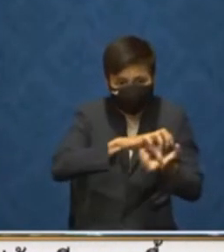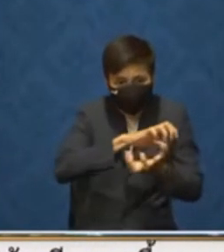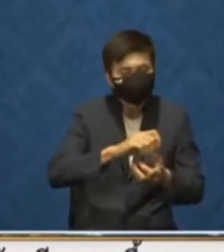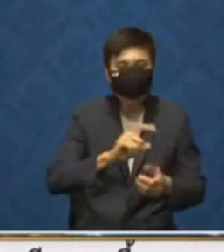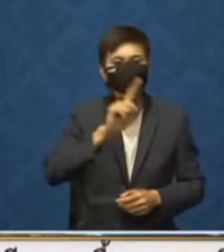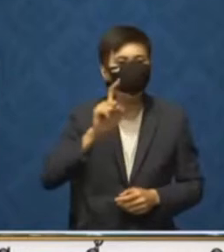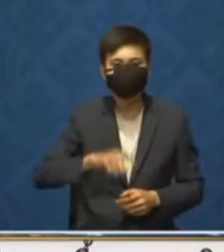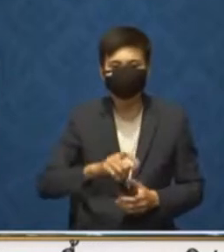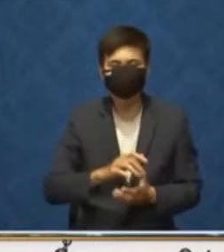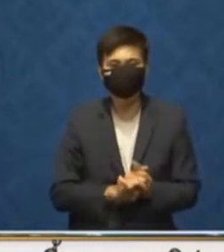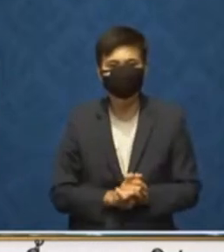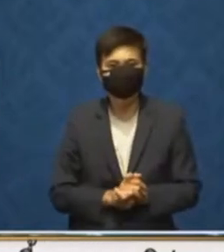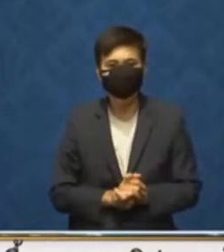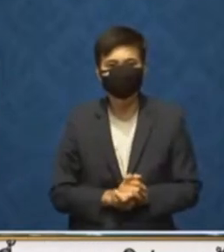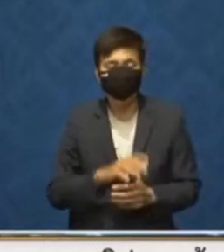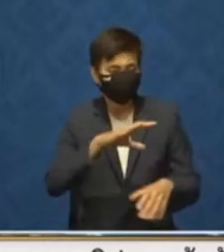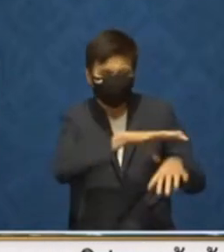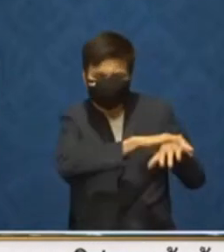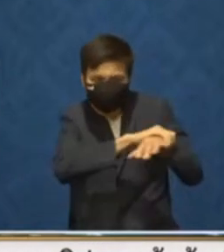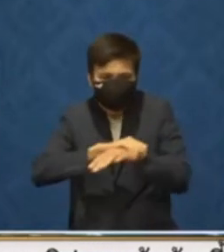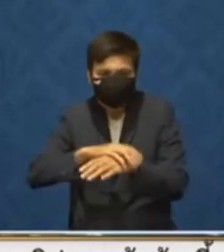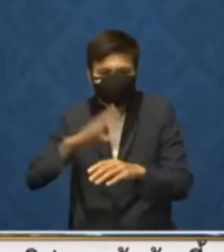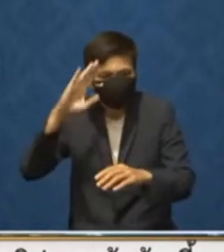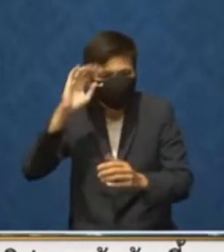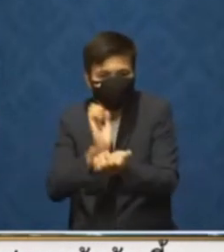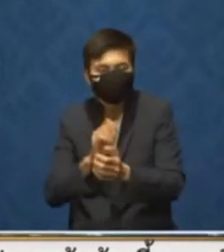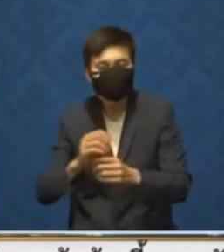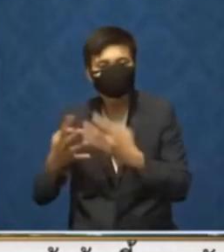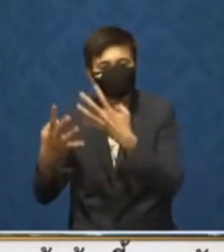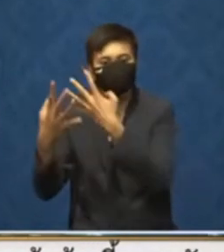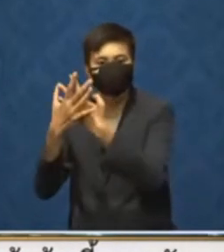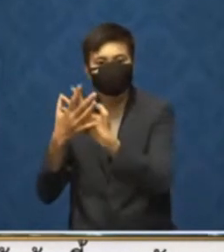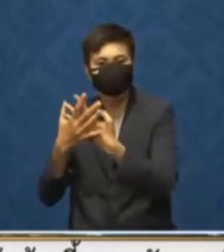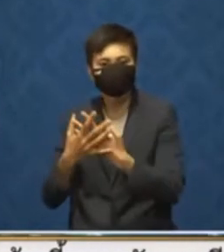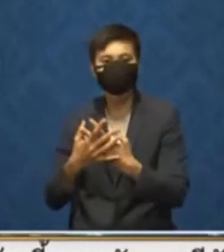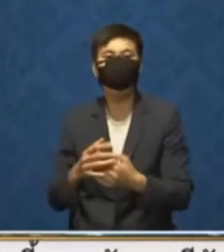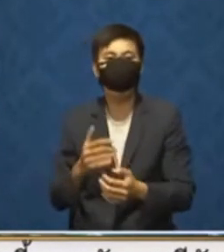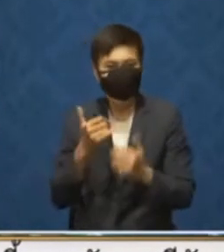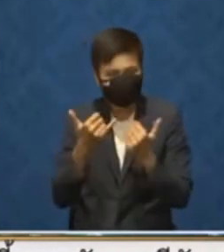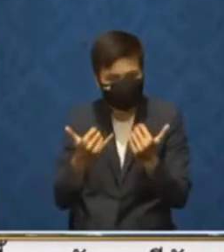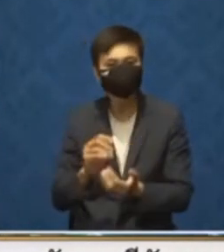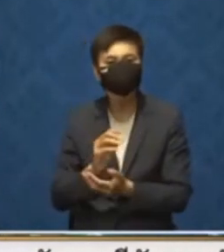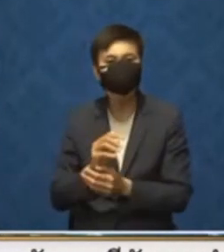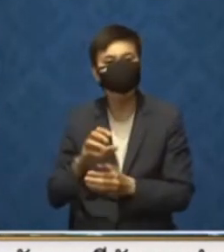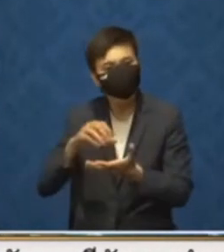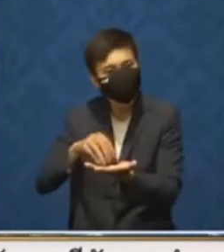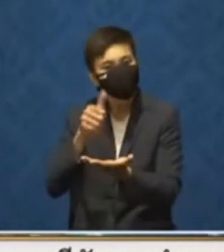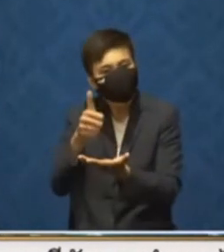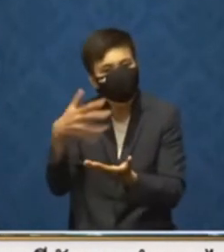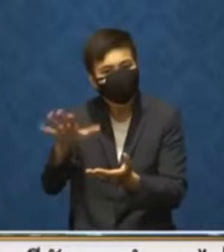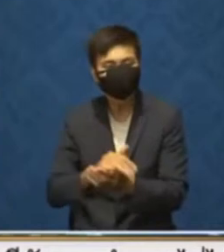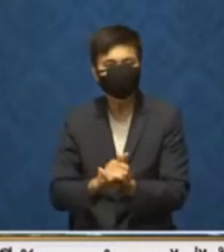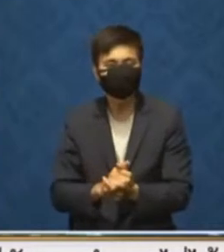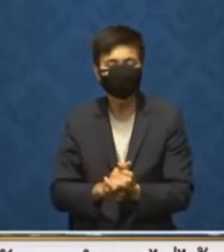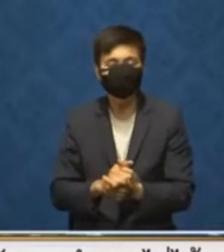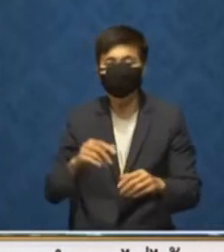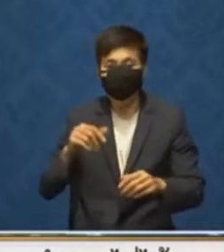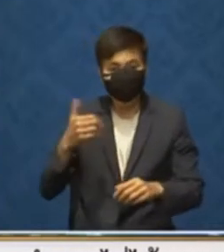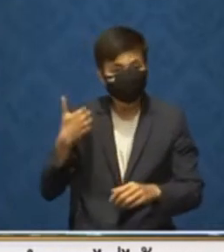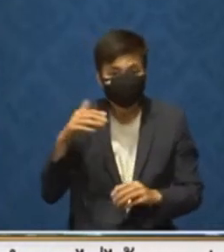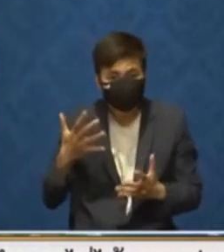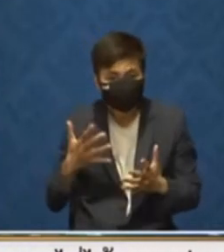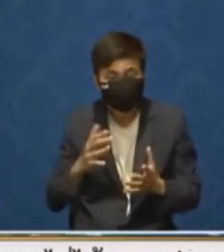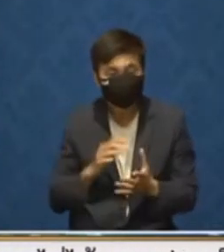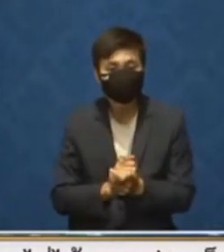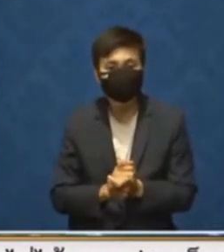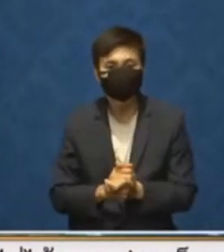ไปเอามึงติดคุกกบู๊ทแล้วนี่ปากไปถึงนายกได้อย่ายอมนะทุกโต๊ะเลยท่านไม่ได้มีส่วนเรื่องเขานั้นไม่มีส่วนได้ส่วนเสียนะชุด